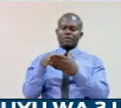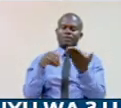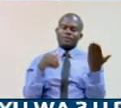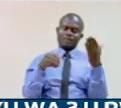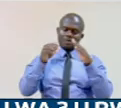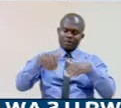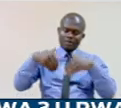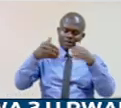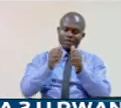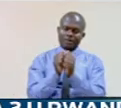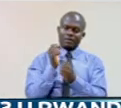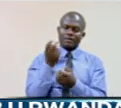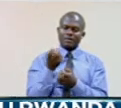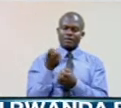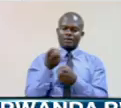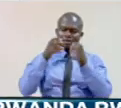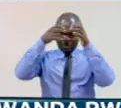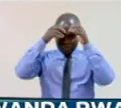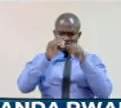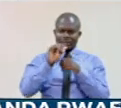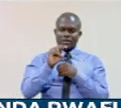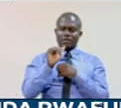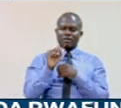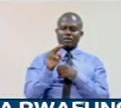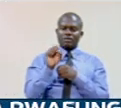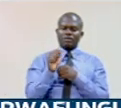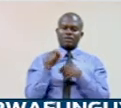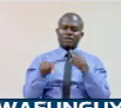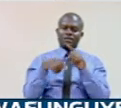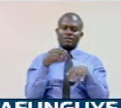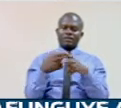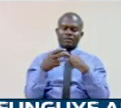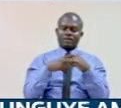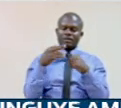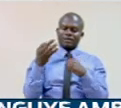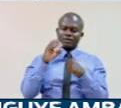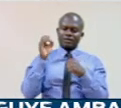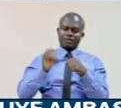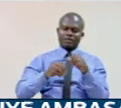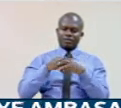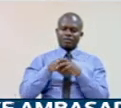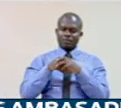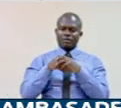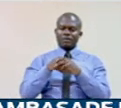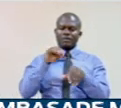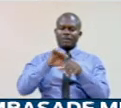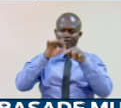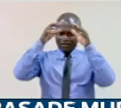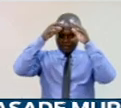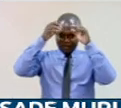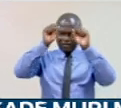n'ubwikorezi. Perezida Nyusi yatsinze ku majwi 73% amatora y'umukuru w'igihugu nk'uko twa tumaze kubabwira.